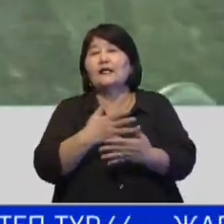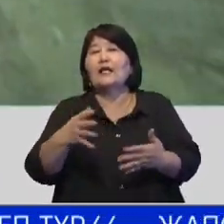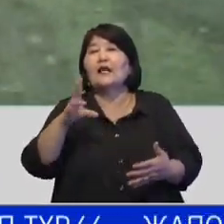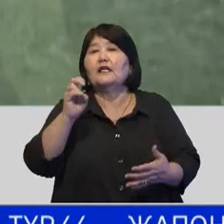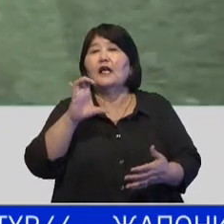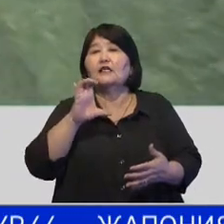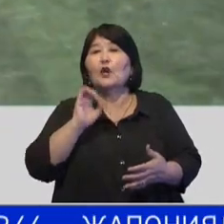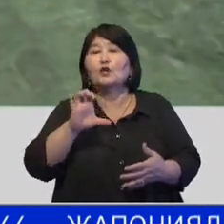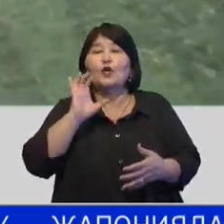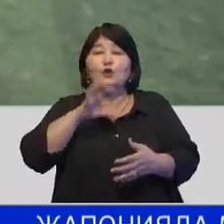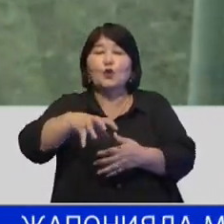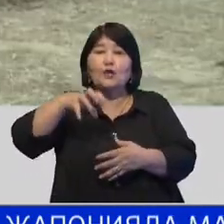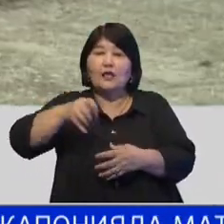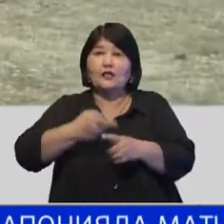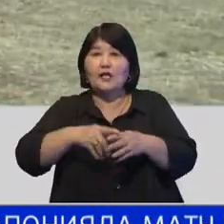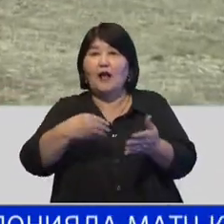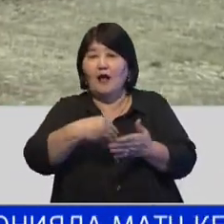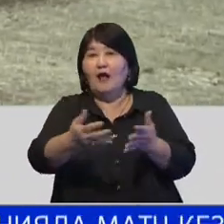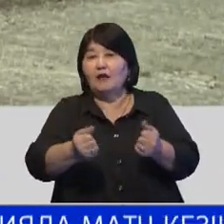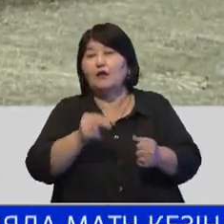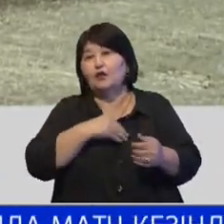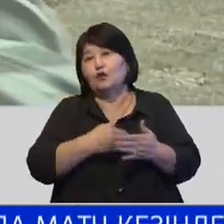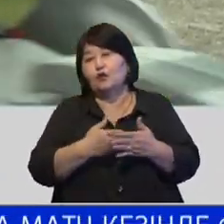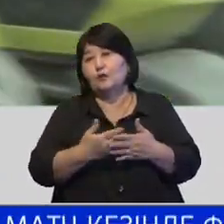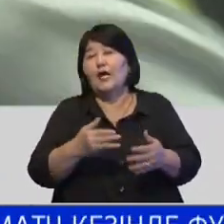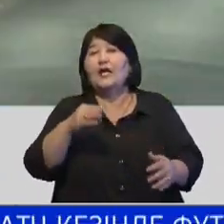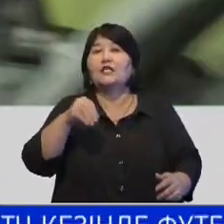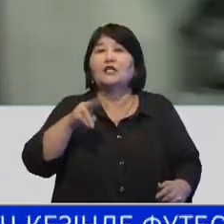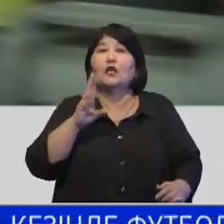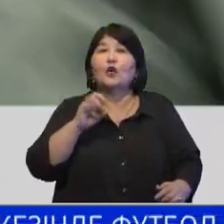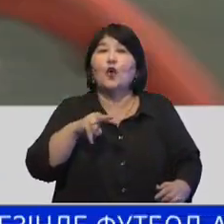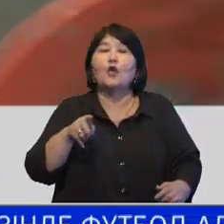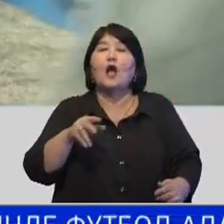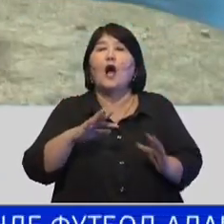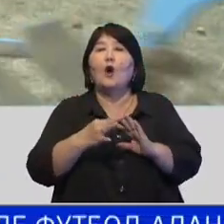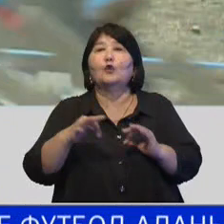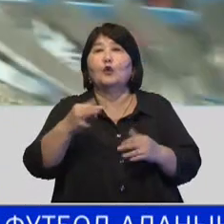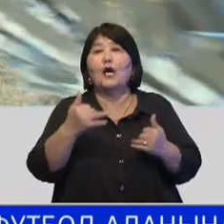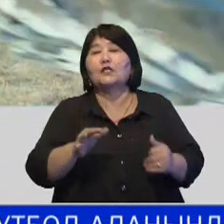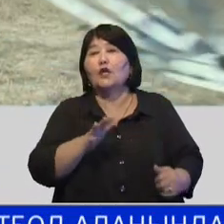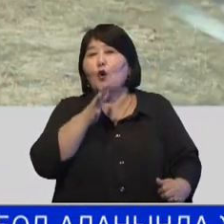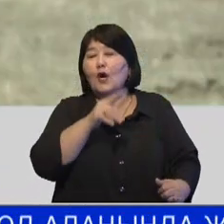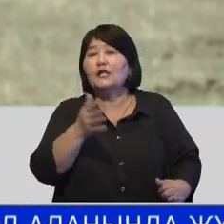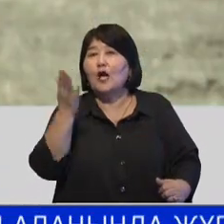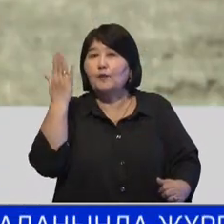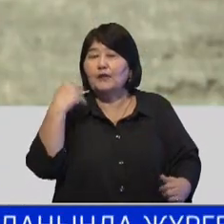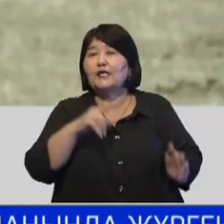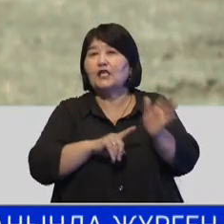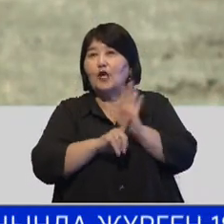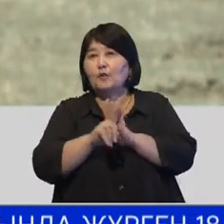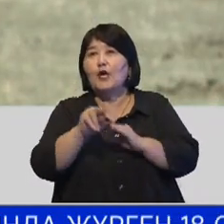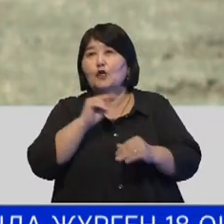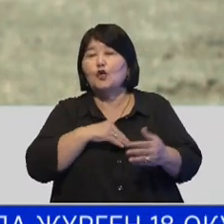насос, су тартқыш насостары алынып жұмыс жасады. Жетігөл ауылдық округінде қазіргі уақытта былтыр бастап